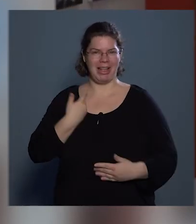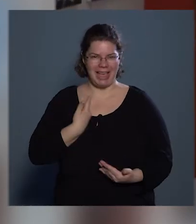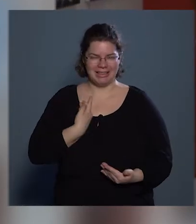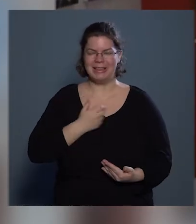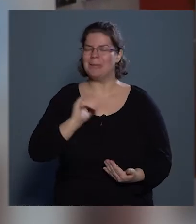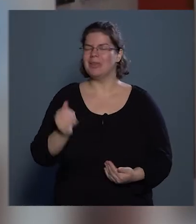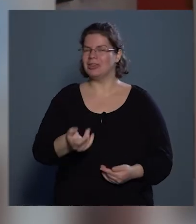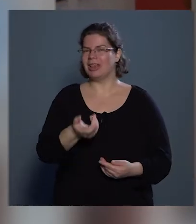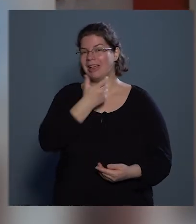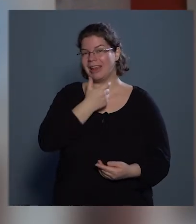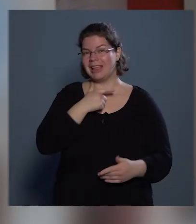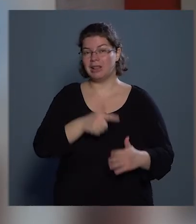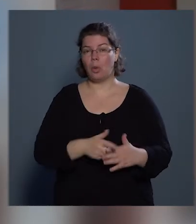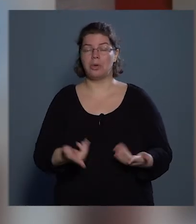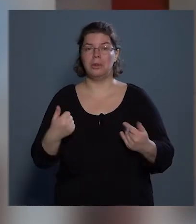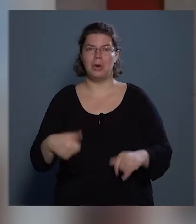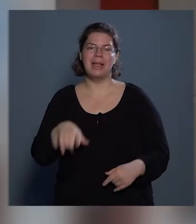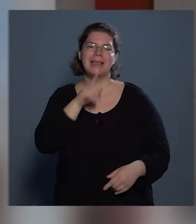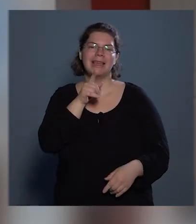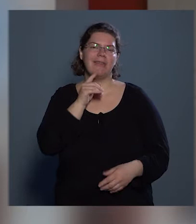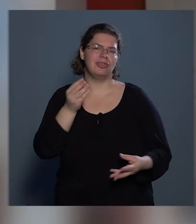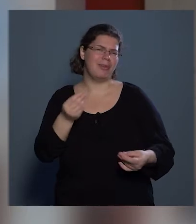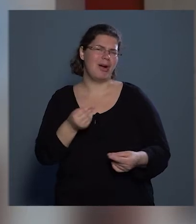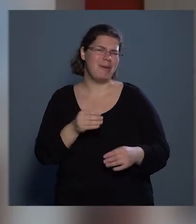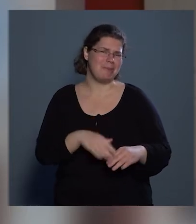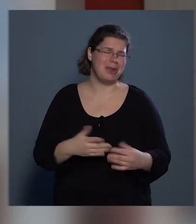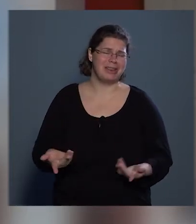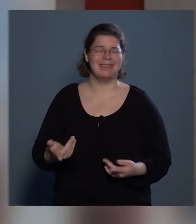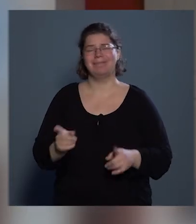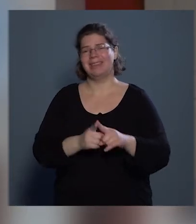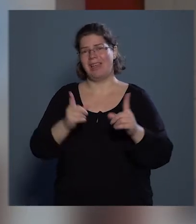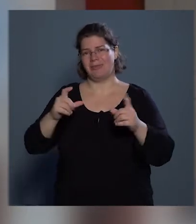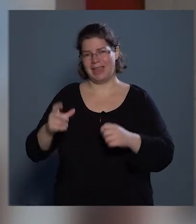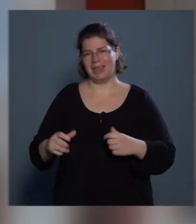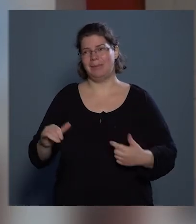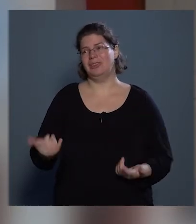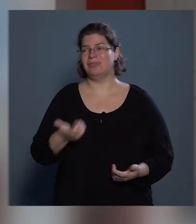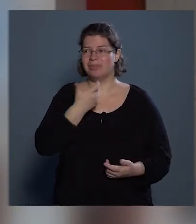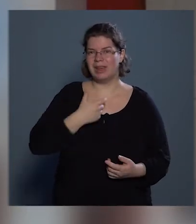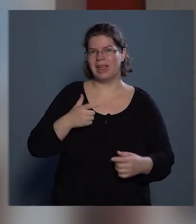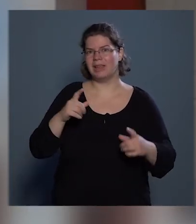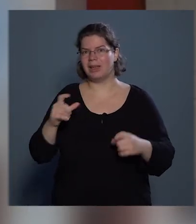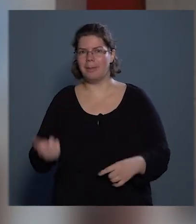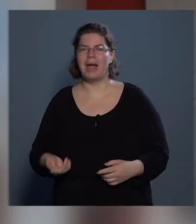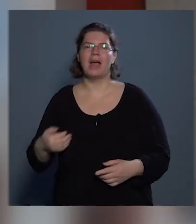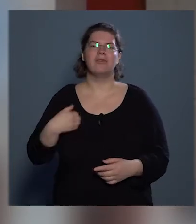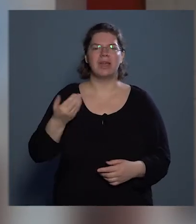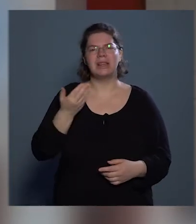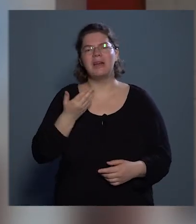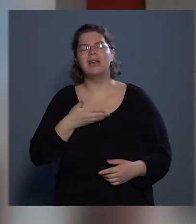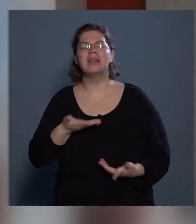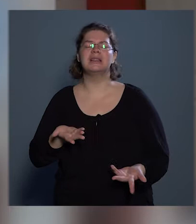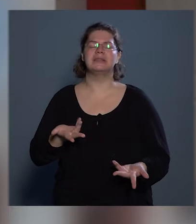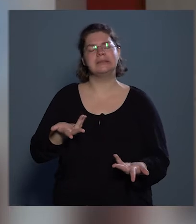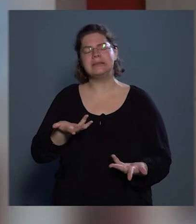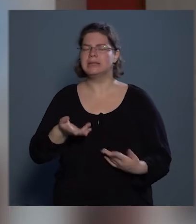régi dolgokból kevesebb anyag maradt fenn, így a fényképek is ugye régi fényképek, fekete-fehér képek kevésbé láthatóak, de